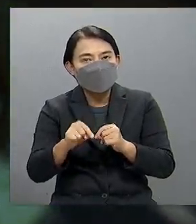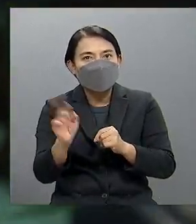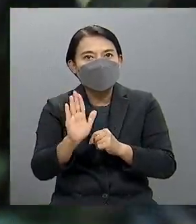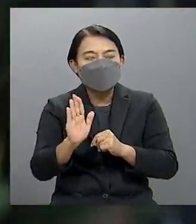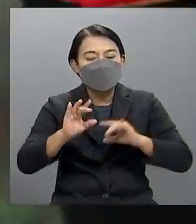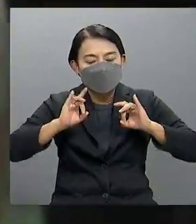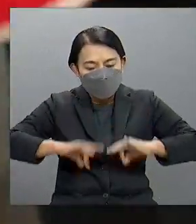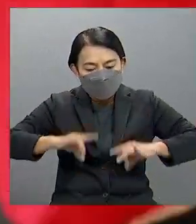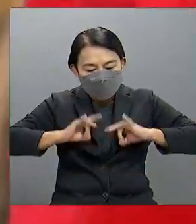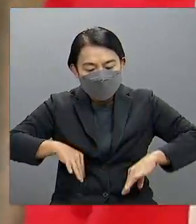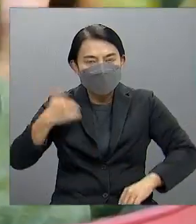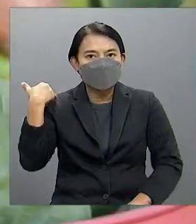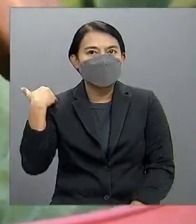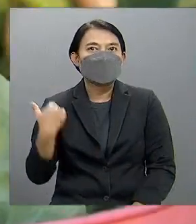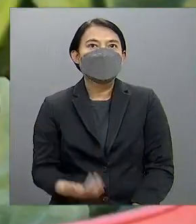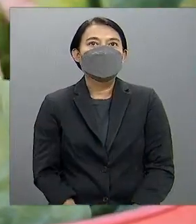A. &